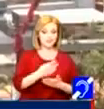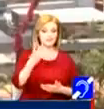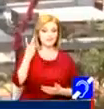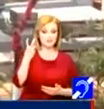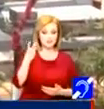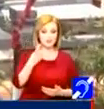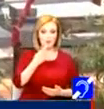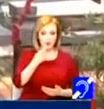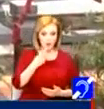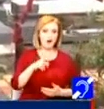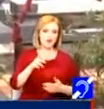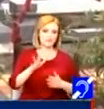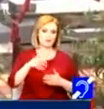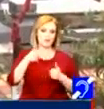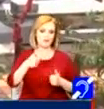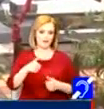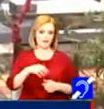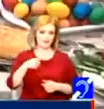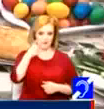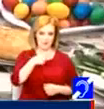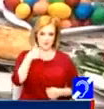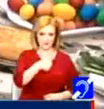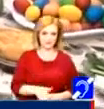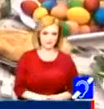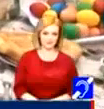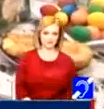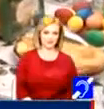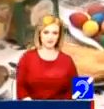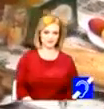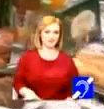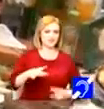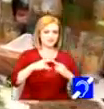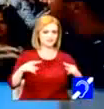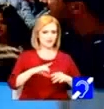bulibașul. Sărbătoarea se încheie când cade amurgul și sunt golite toate mesele de sărbătoare.